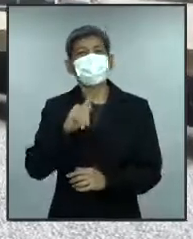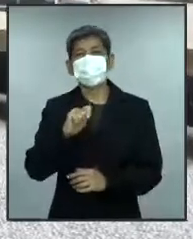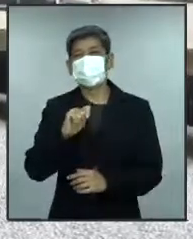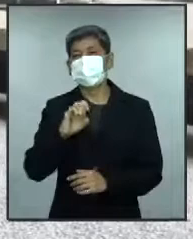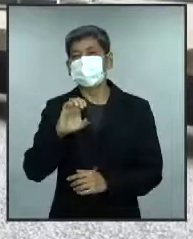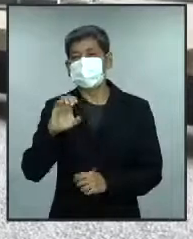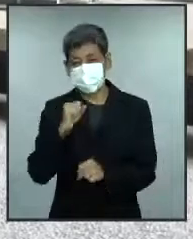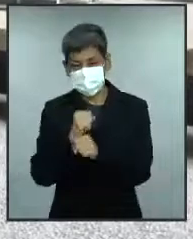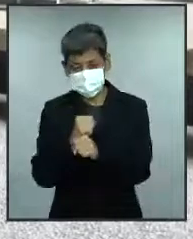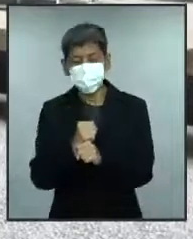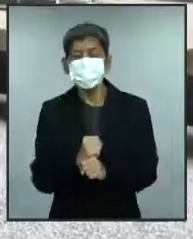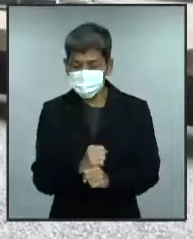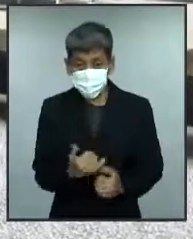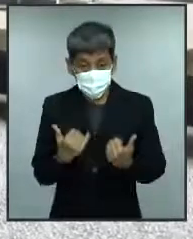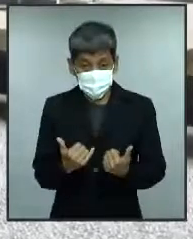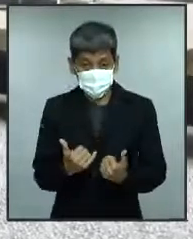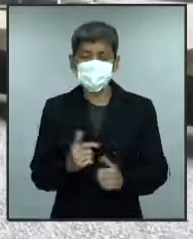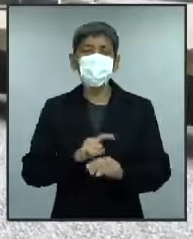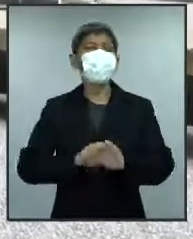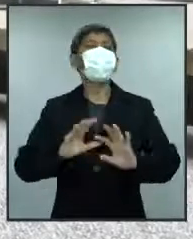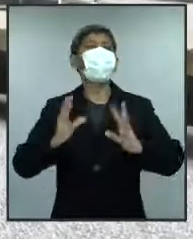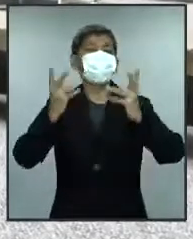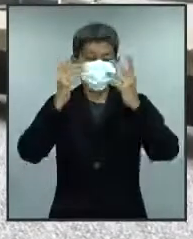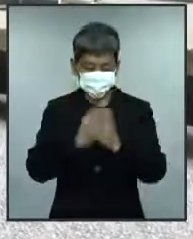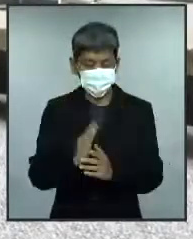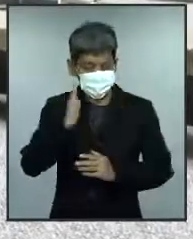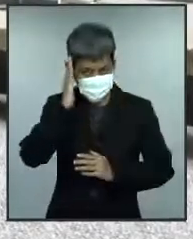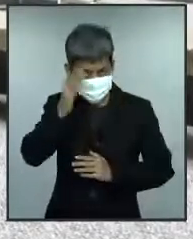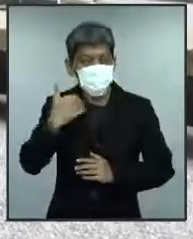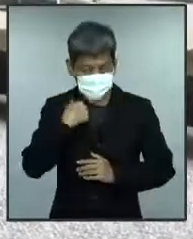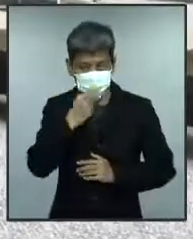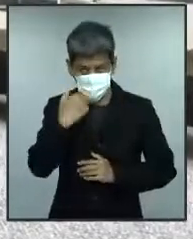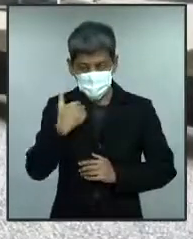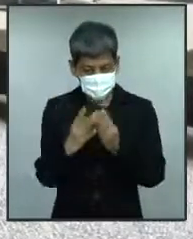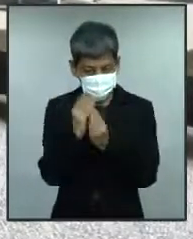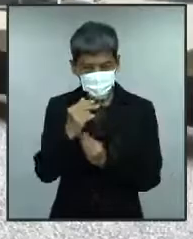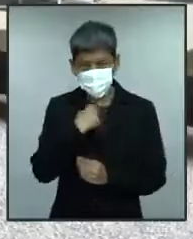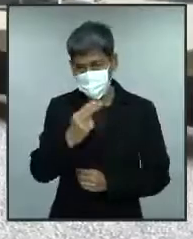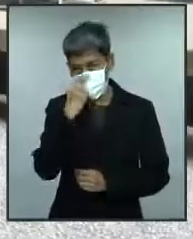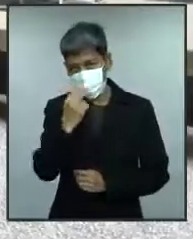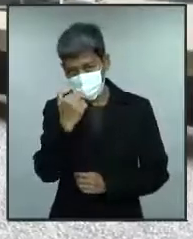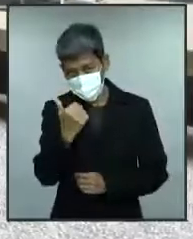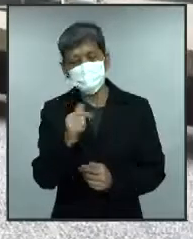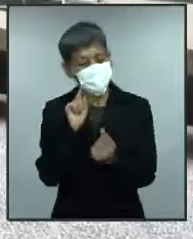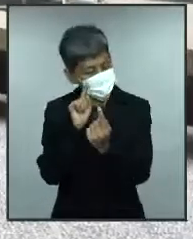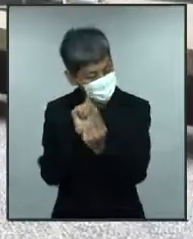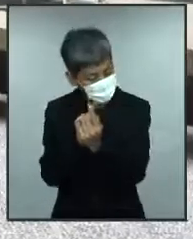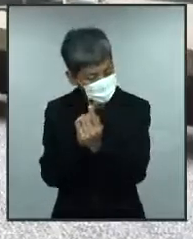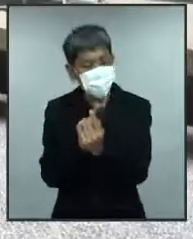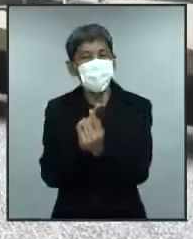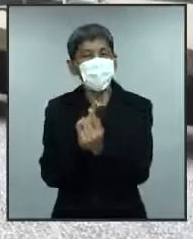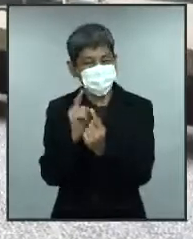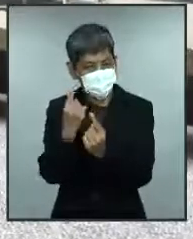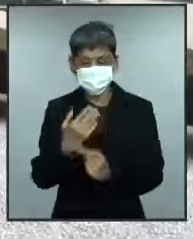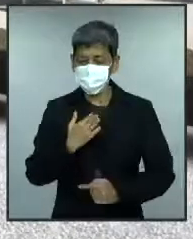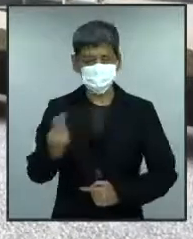โดยอาจารย์นะครับ ค ุณผู้ชมฮะวันนี้รายการของเราหมดเวลาแล้วนะครับสัปดาห์หน้านะฮะมีอะไรที่น่าสนใจนะครับผมจะพาคุณผู้ชมดูชมกันนะครับวันนี้